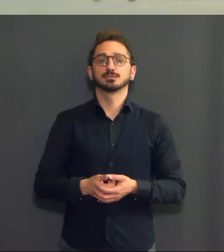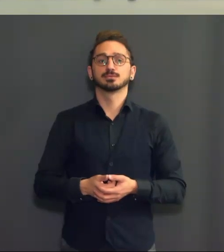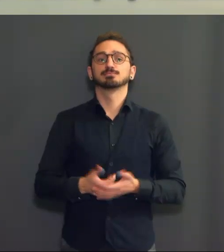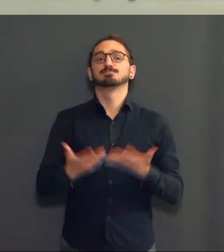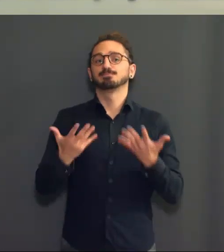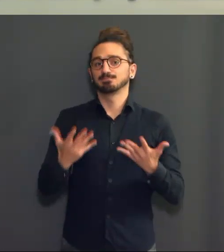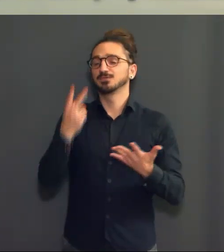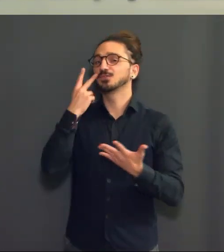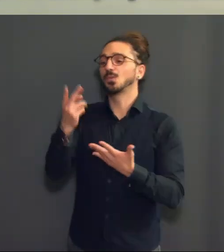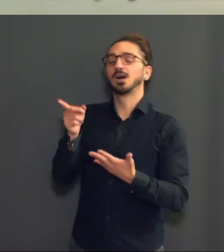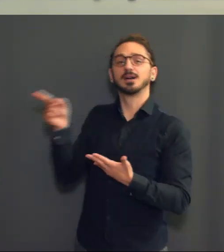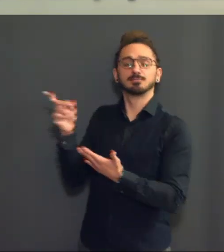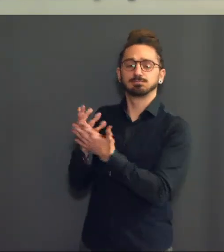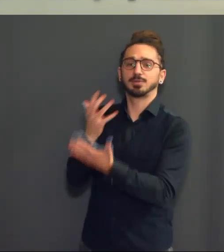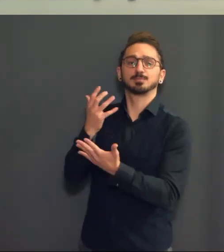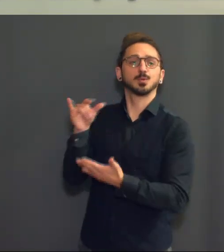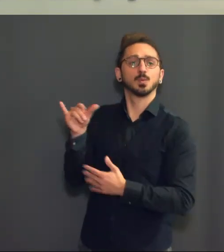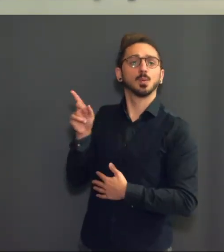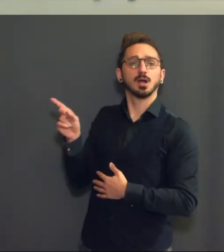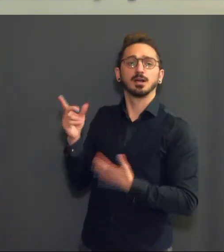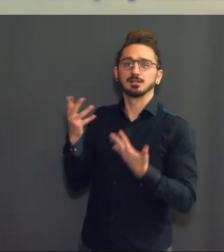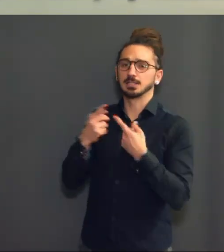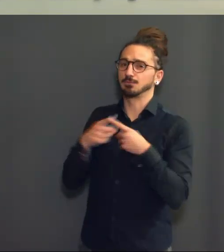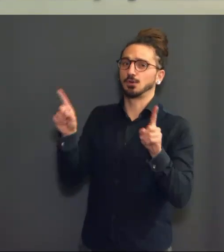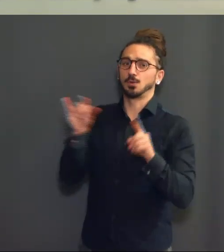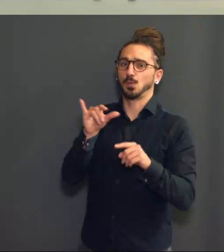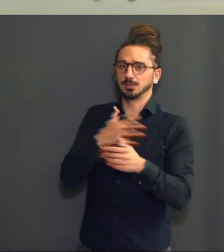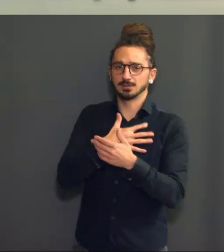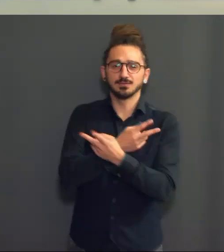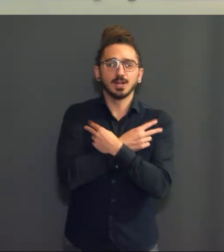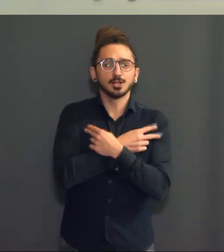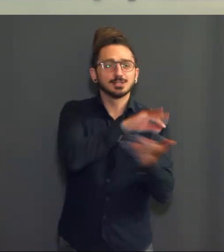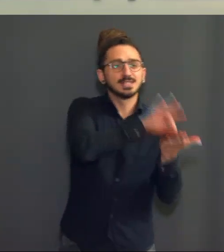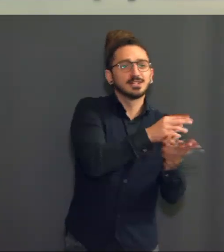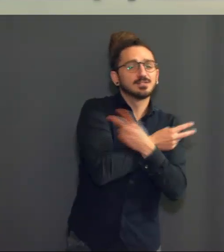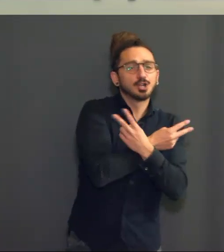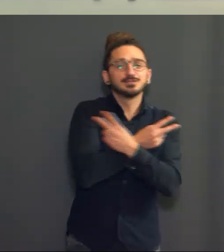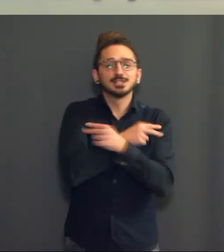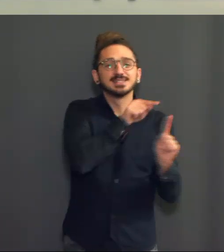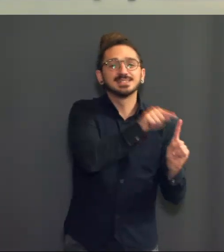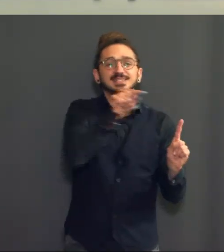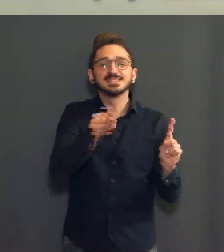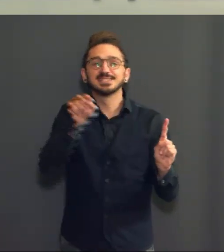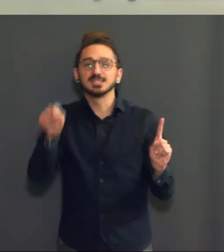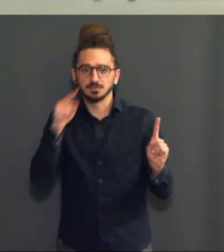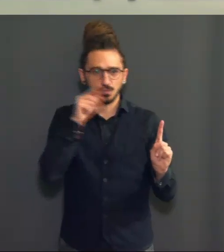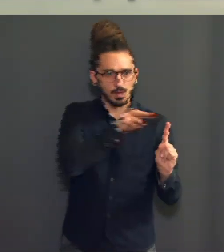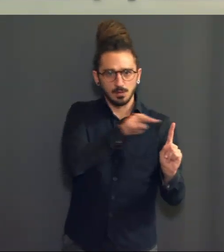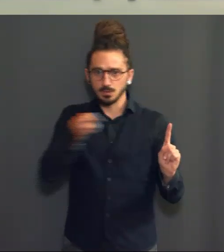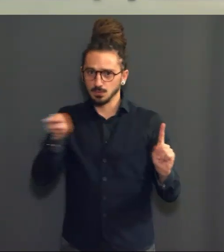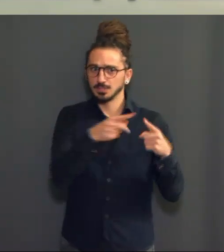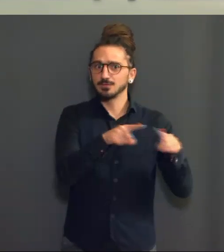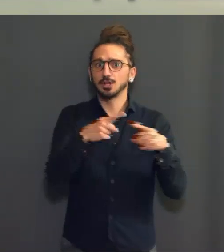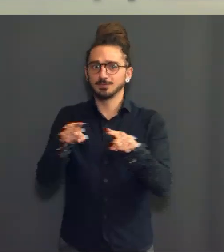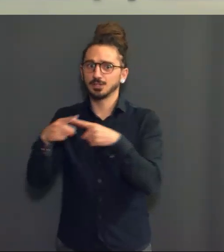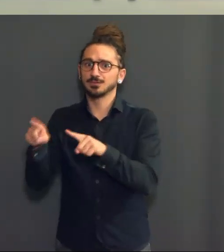la différence entre les périodes de vacances. Si pendant les vacances d'automne, et donc les vacances de Pentecôte et les vacances de Noël, notre